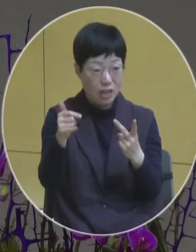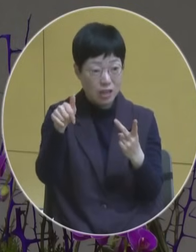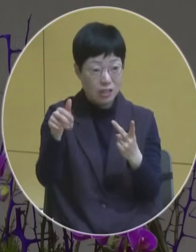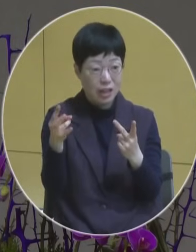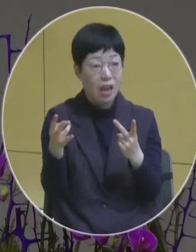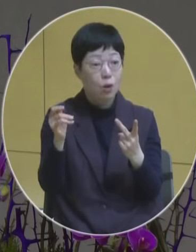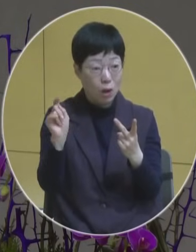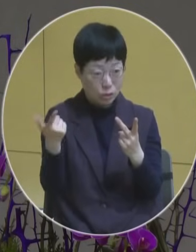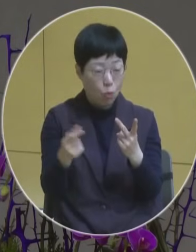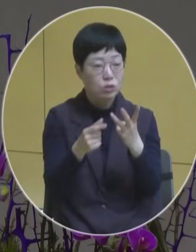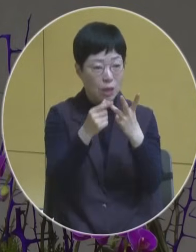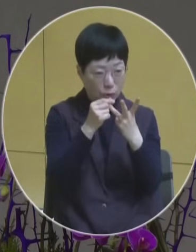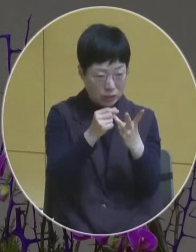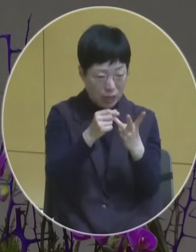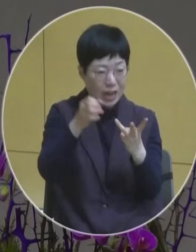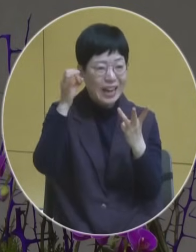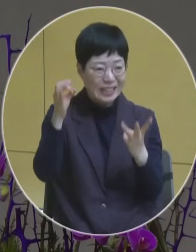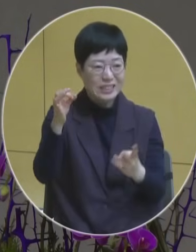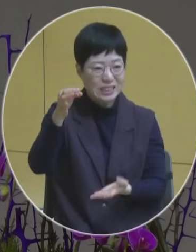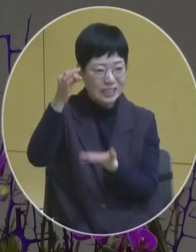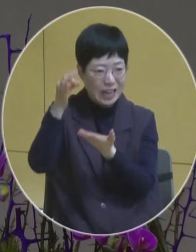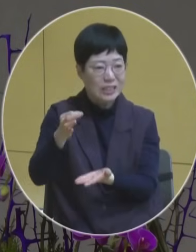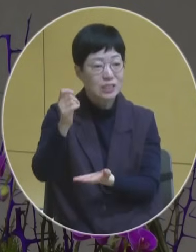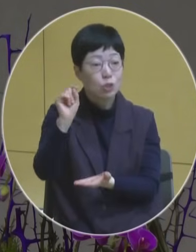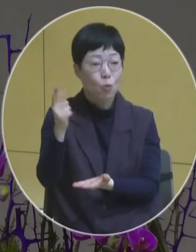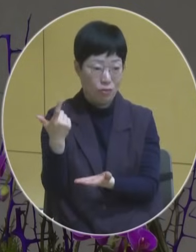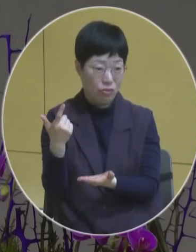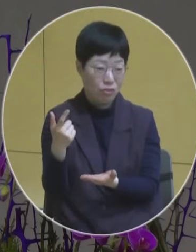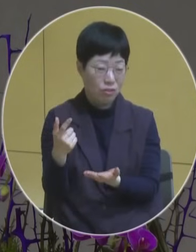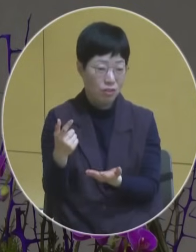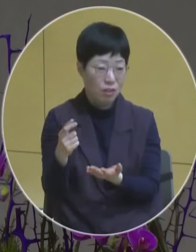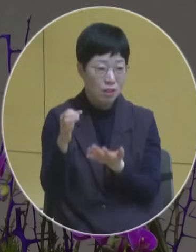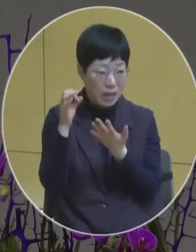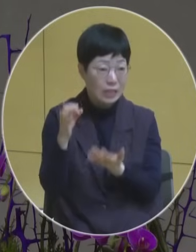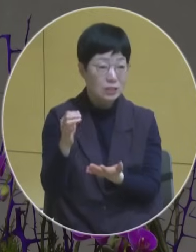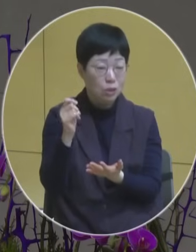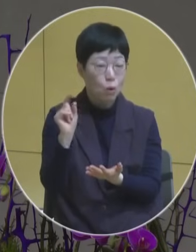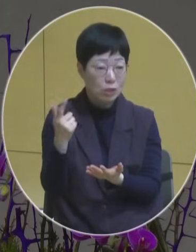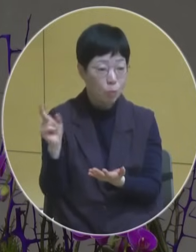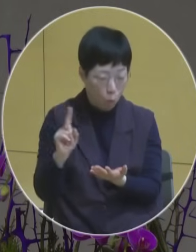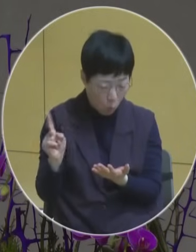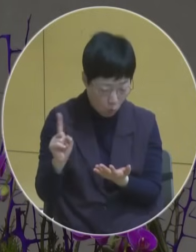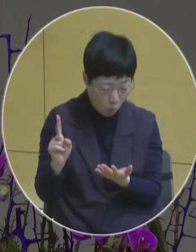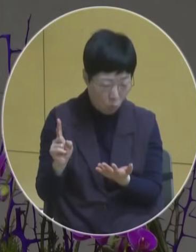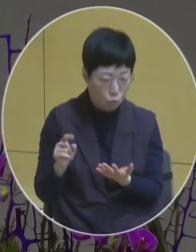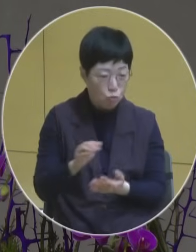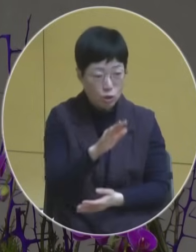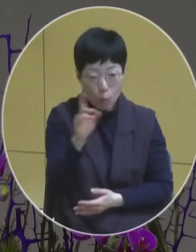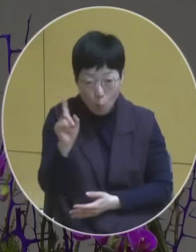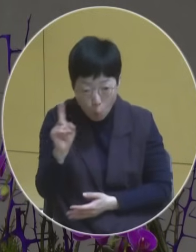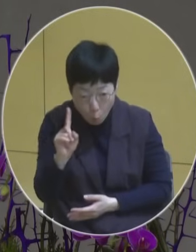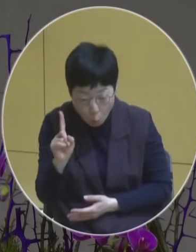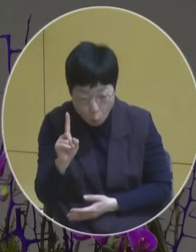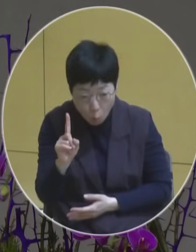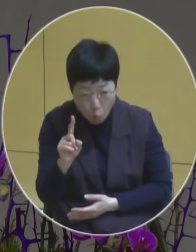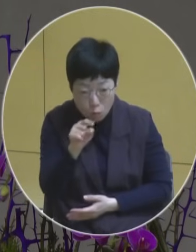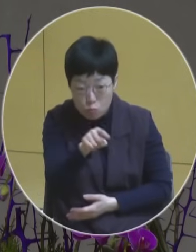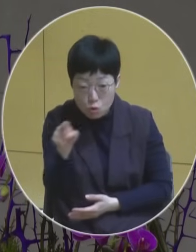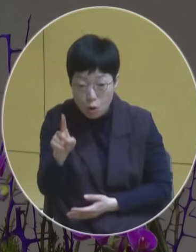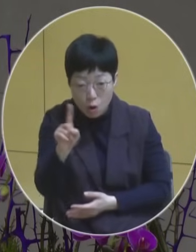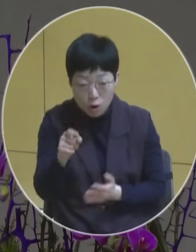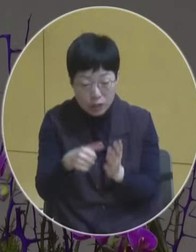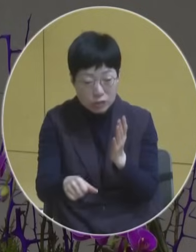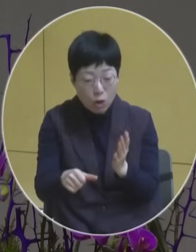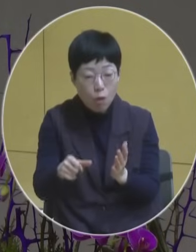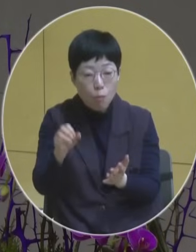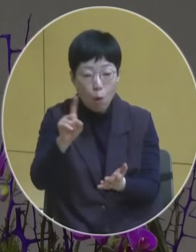하나 있다면 가치관이라고 그렇게 표현합니다. 이 가치관이라는 것은 우리가 무엇을 가치 있게